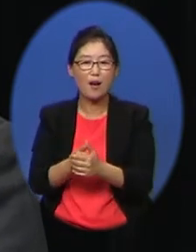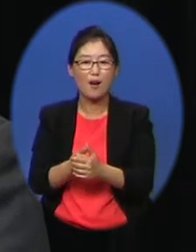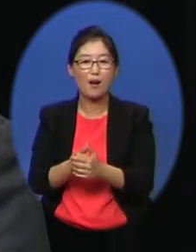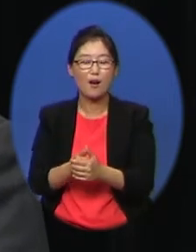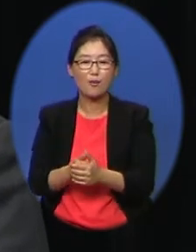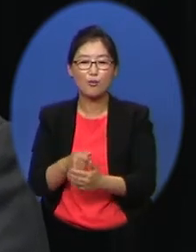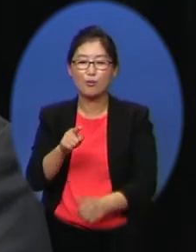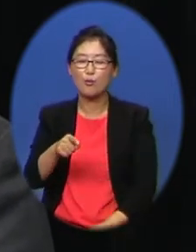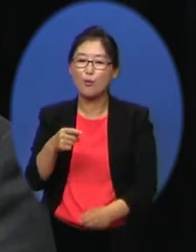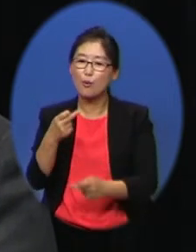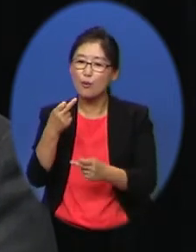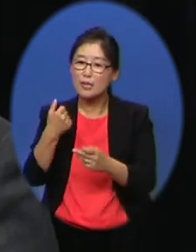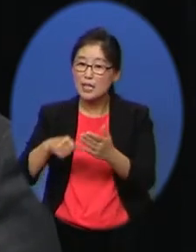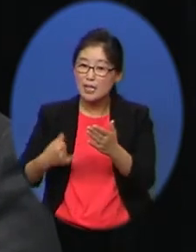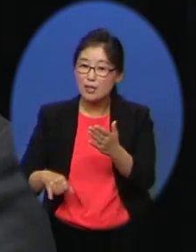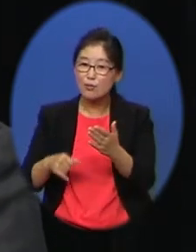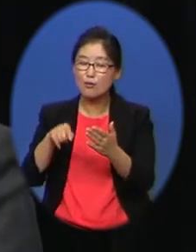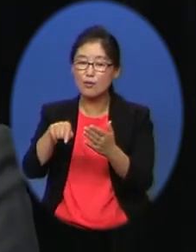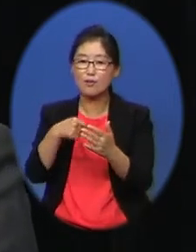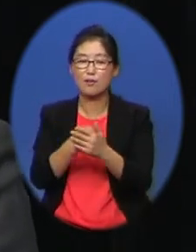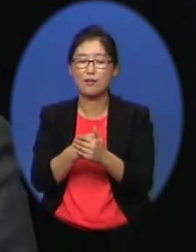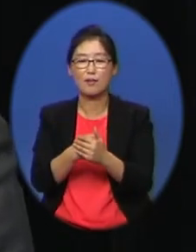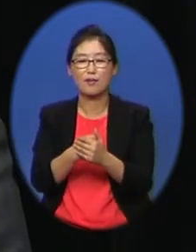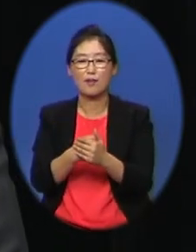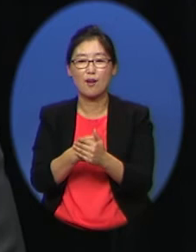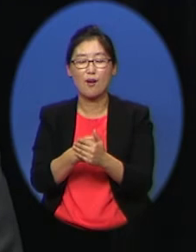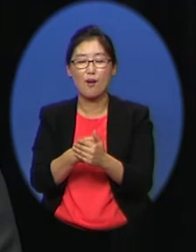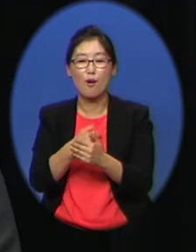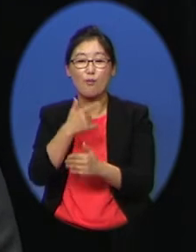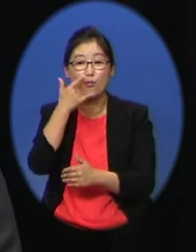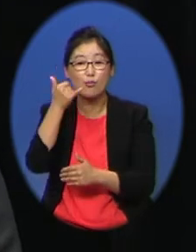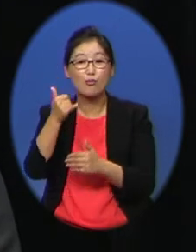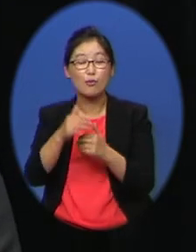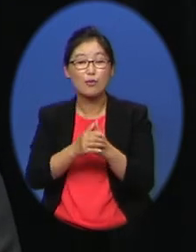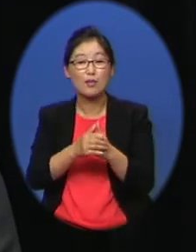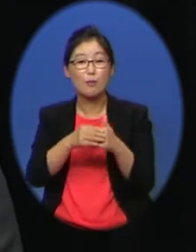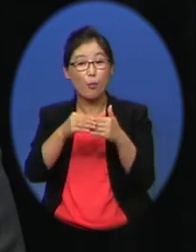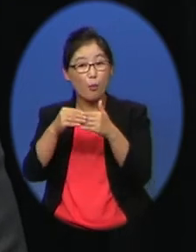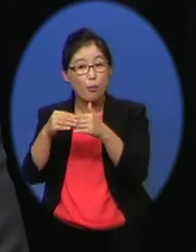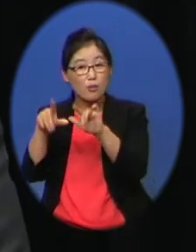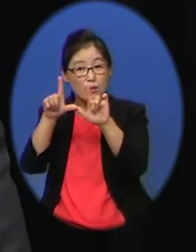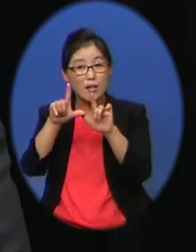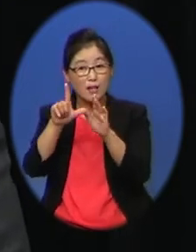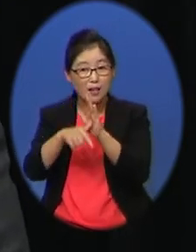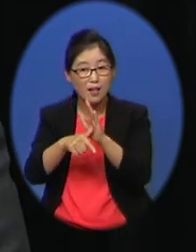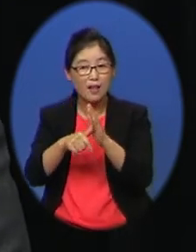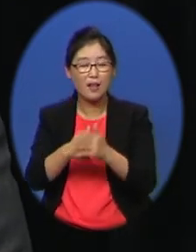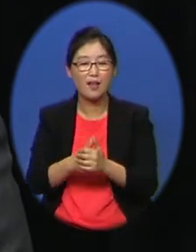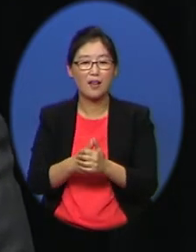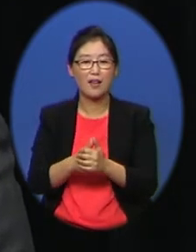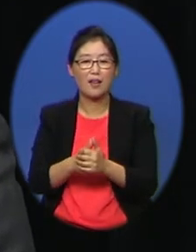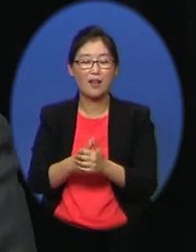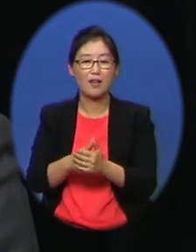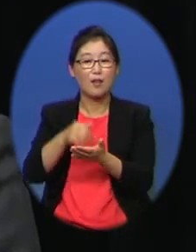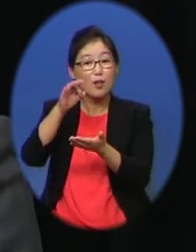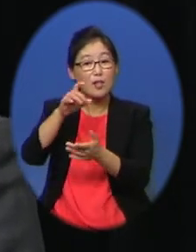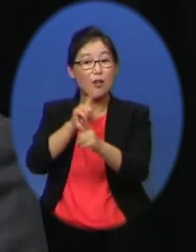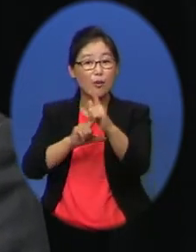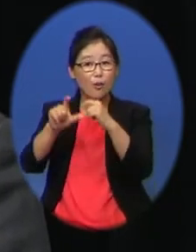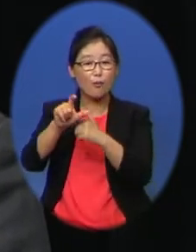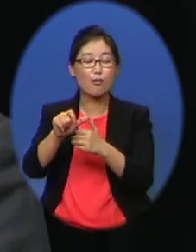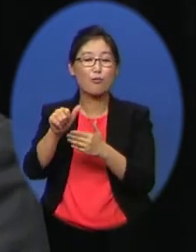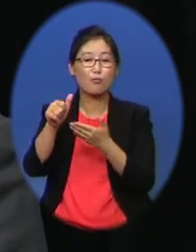계시겠죠. 그럼 그분에게는 조금 더 재산을 더 많이 드리는 그런 방법으로 생각을 하게 됩니다. 근데 그렇게 되면은 이제